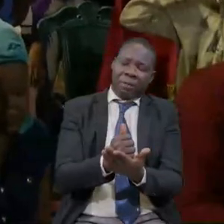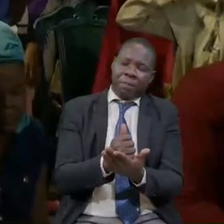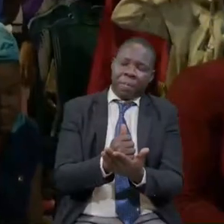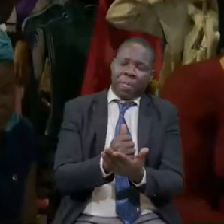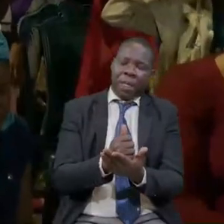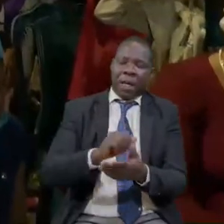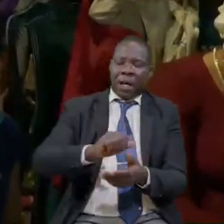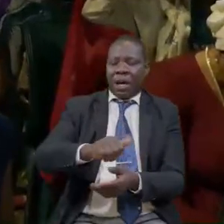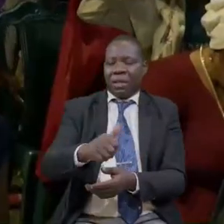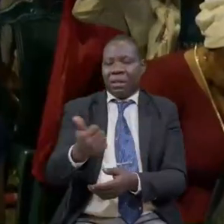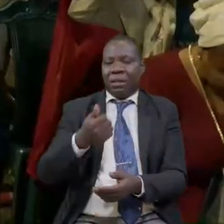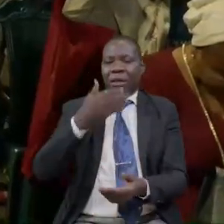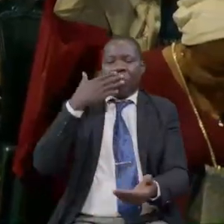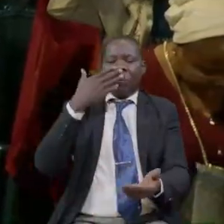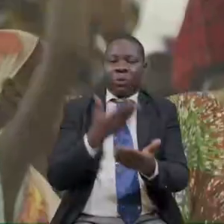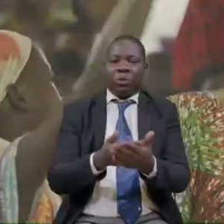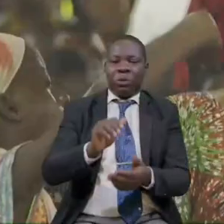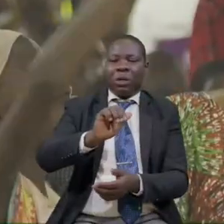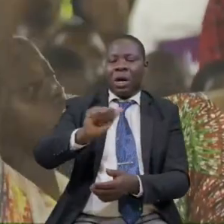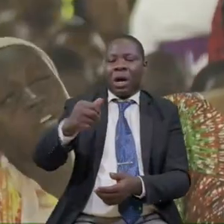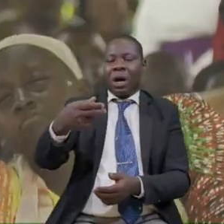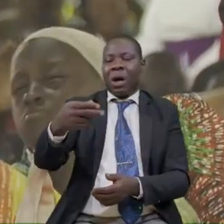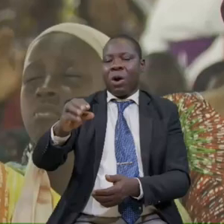Un autre bon Amen.